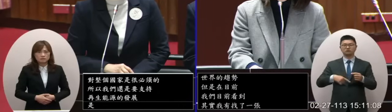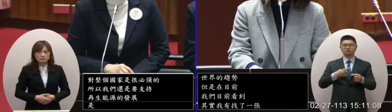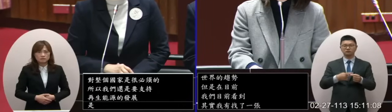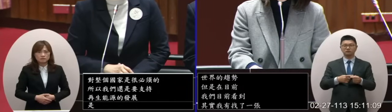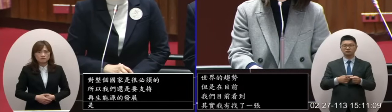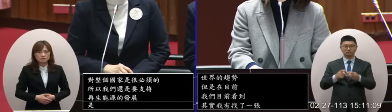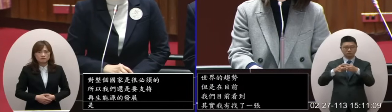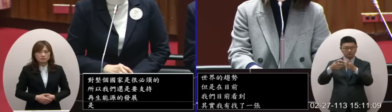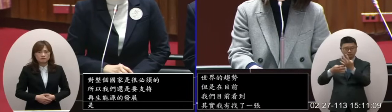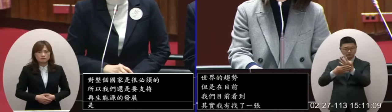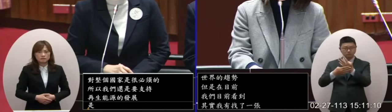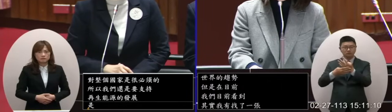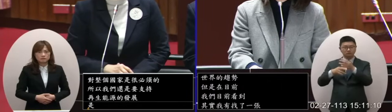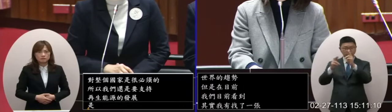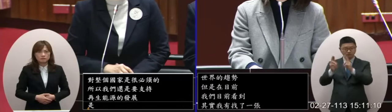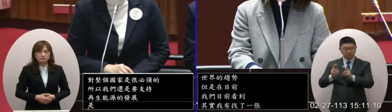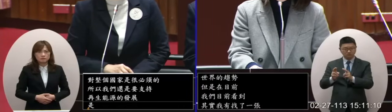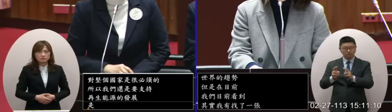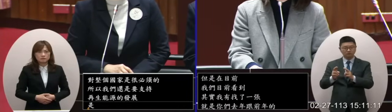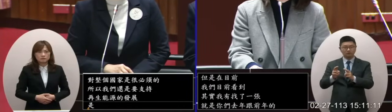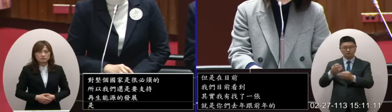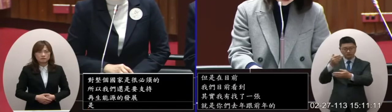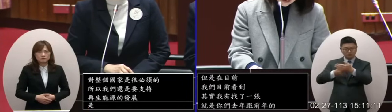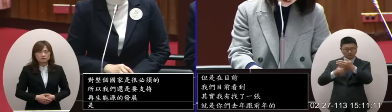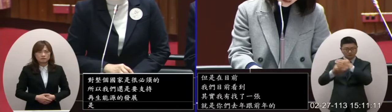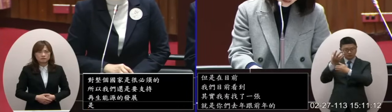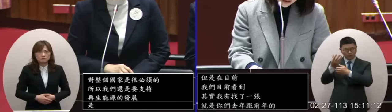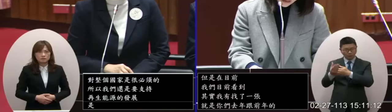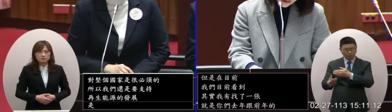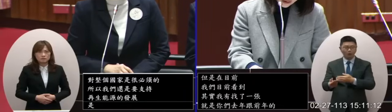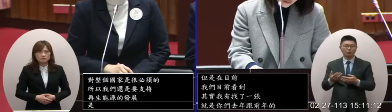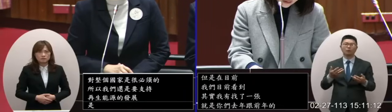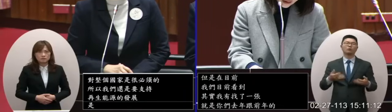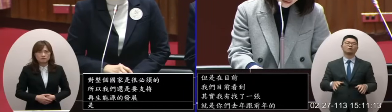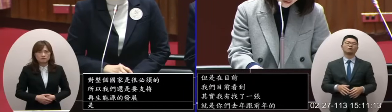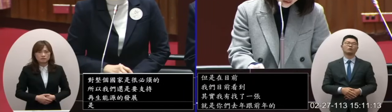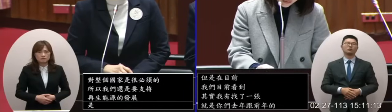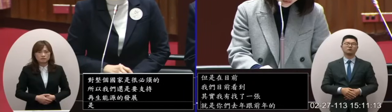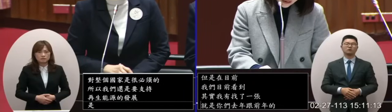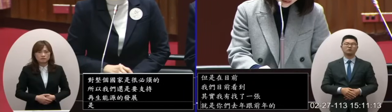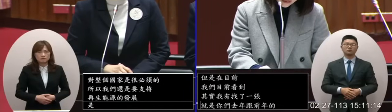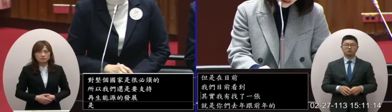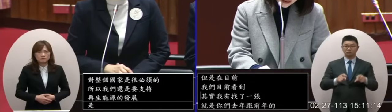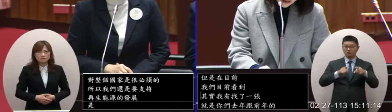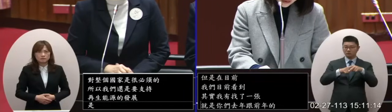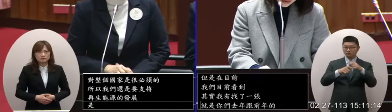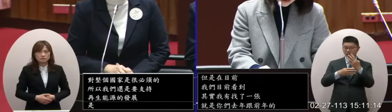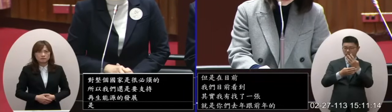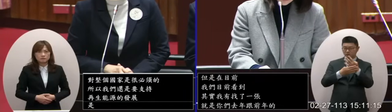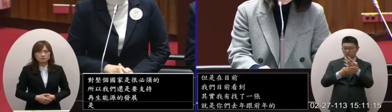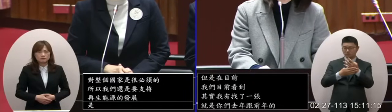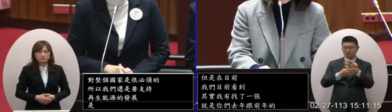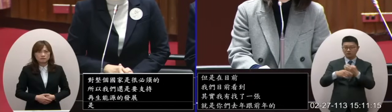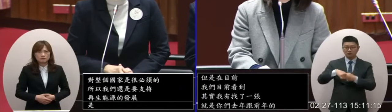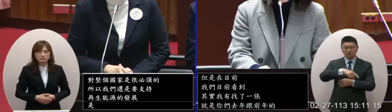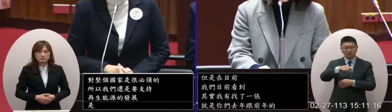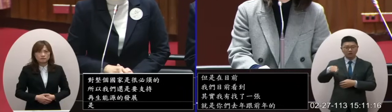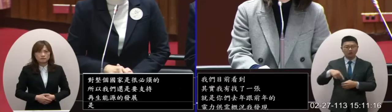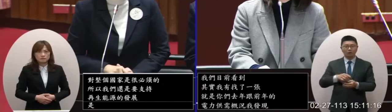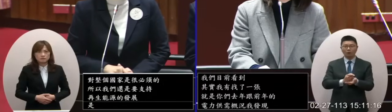是工业用电就是减少非常大嘛，然后我们的工业用电工业部门的用电它的需求是